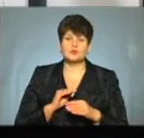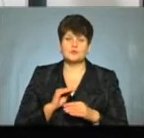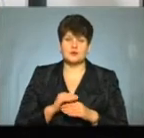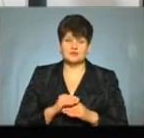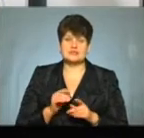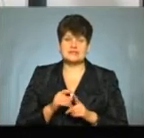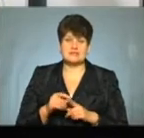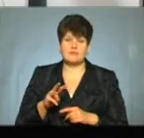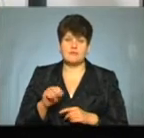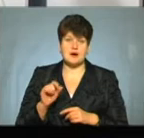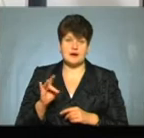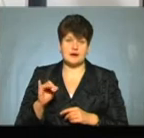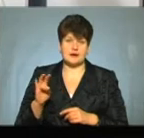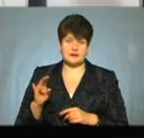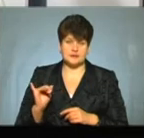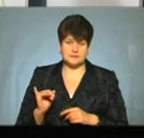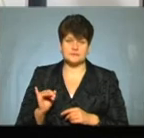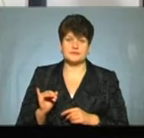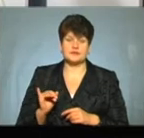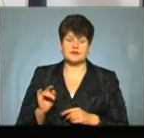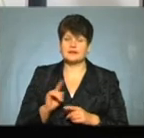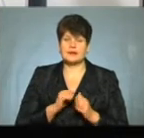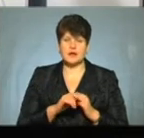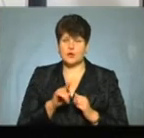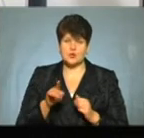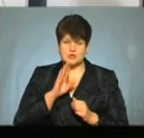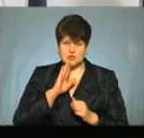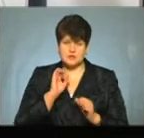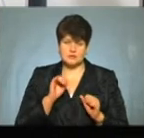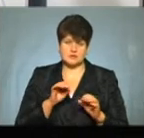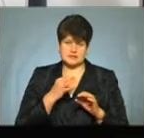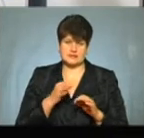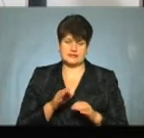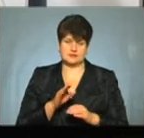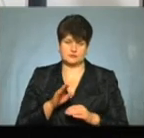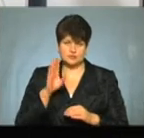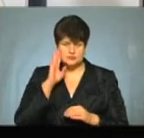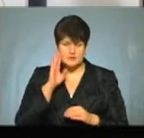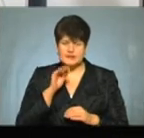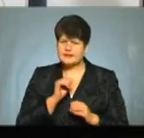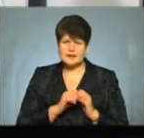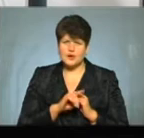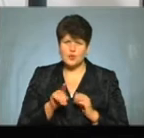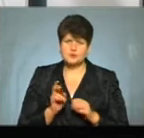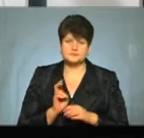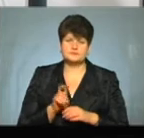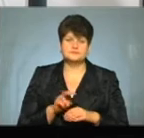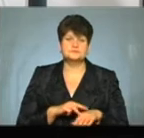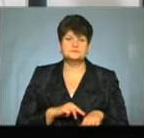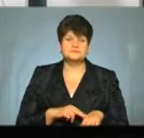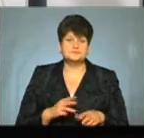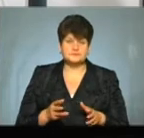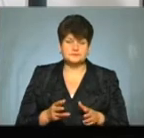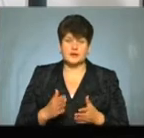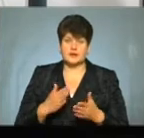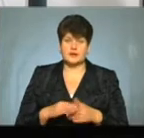що розумієте, що не кожна жінка може відкритися чоловікою. Не кожна може звернутися і піти в поліцію. А є